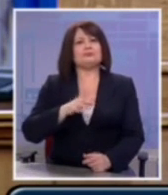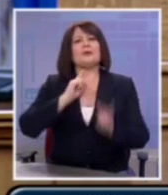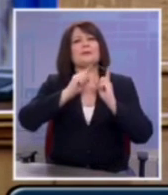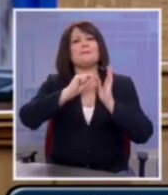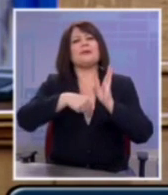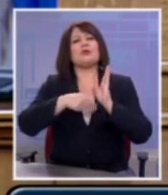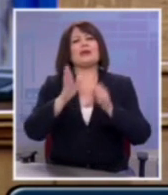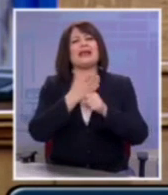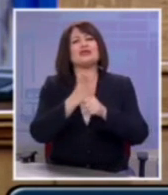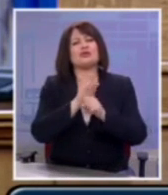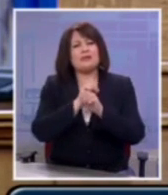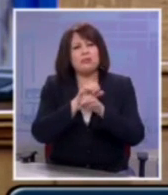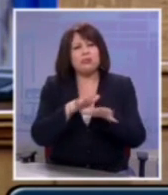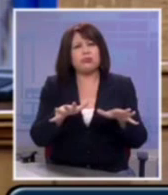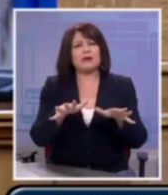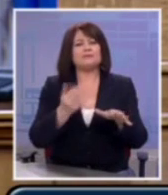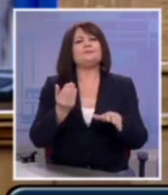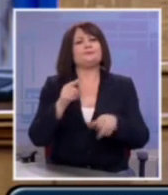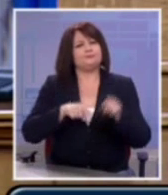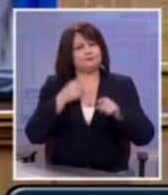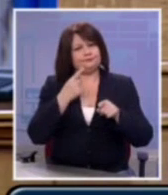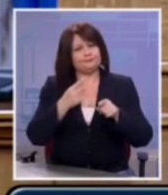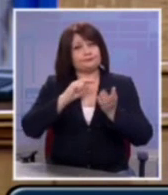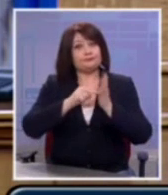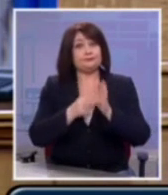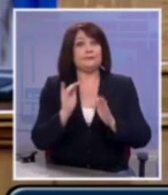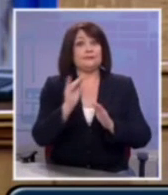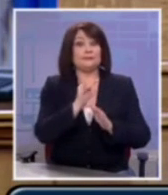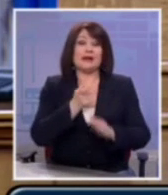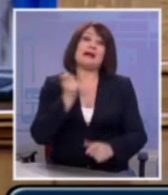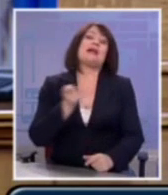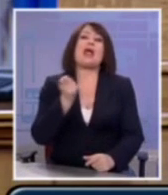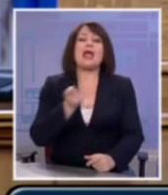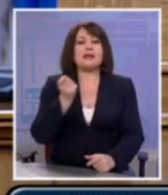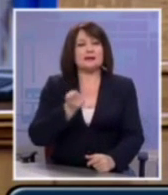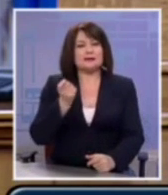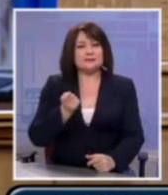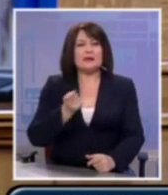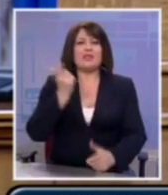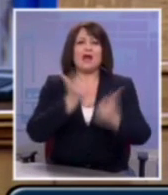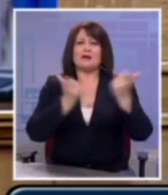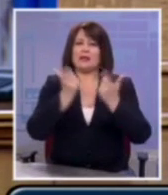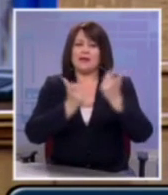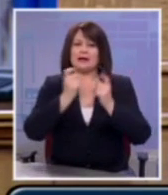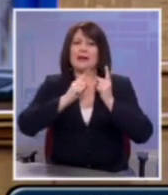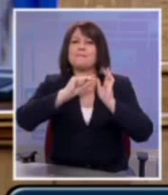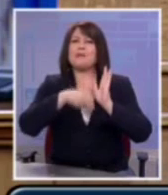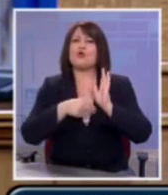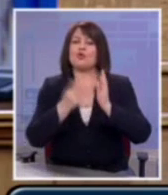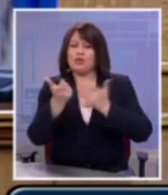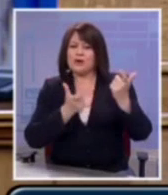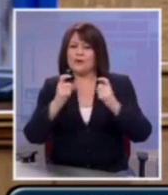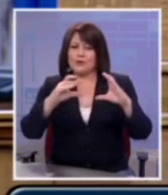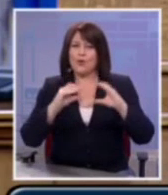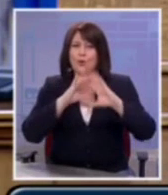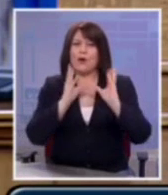μνημονιακή καταστροφή, προειδοποίησαν ότι αυτά τα χρέη και αυτά τα δάνεια, τα μνημονιακά,